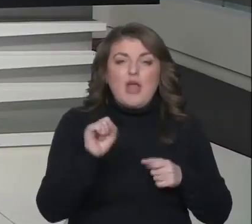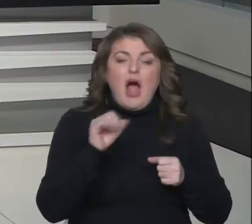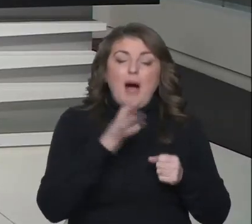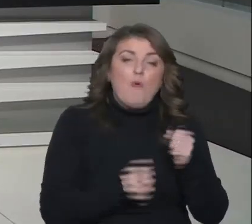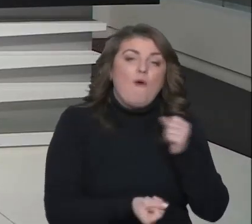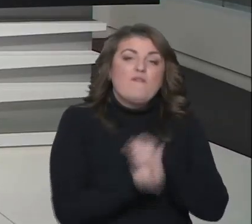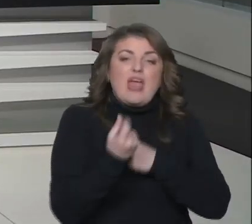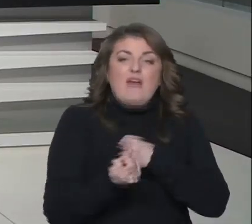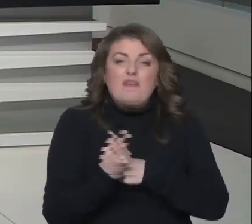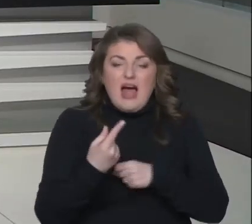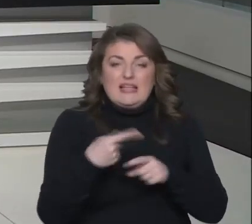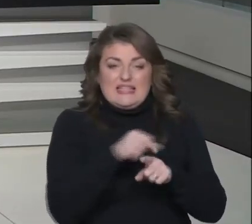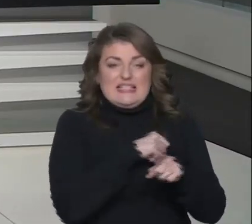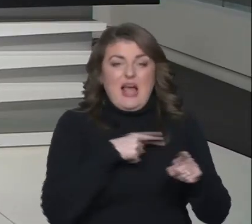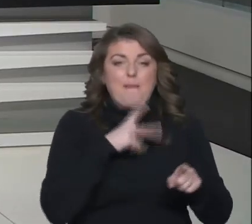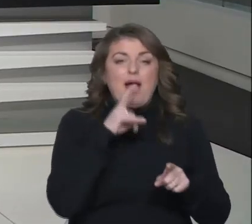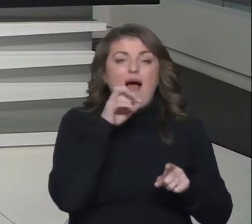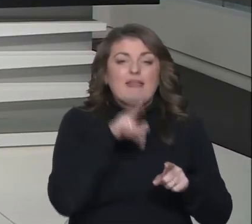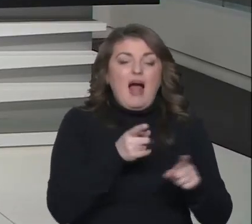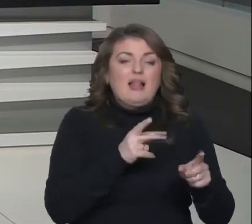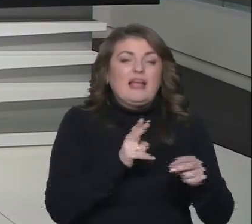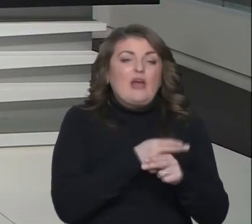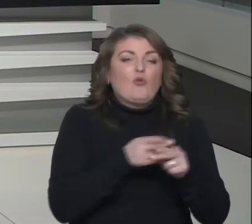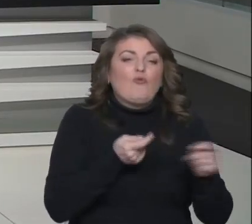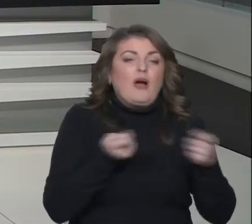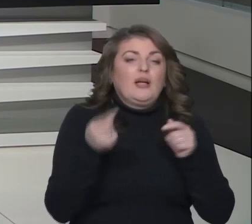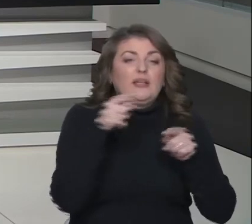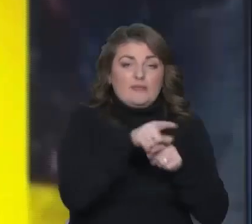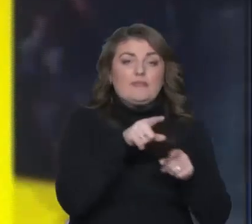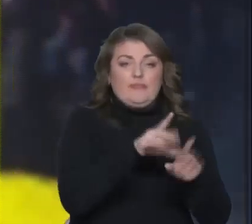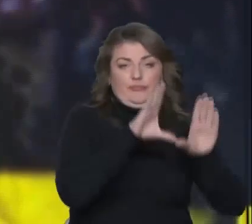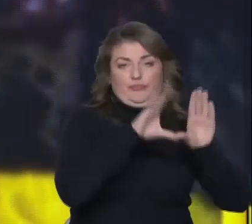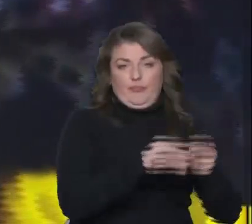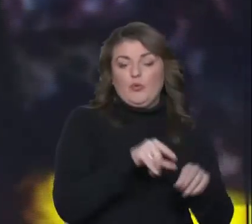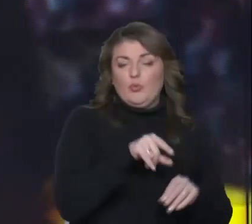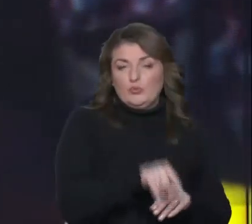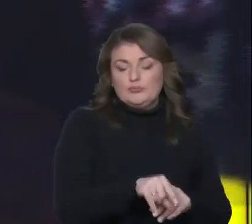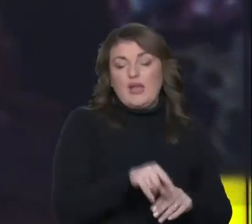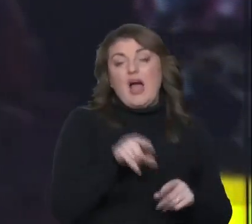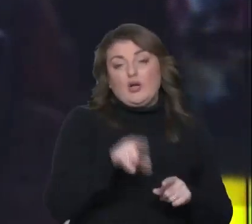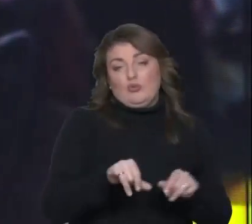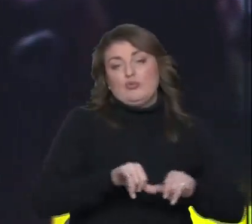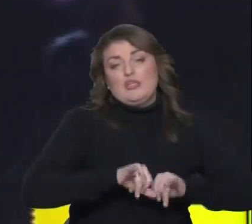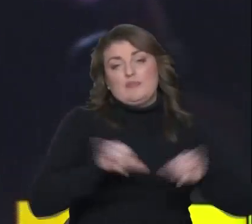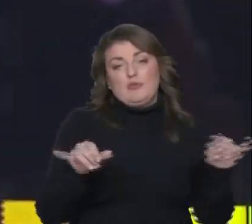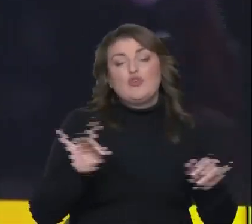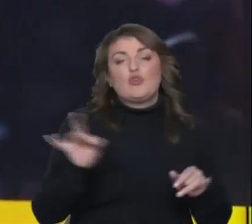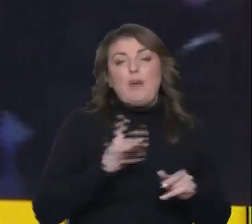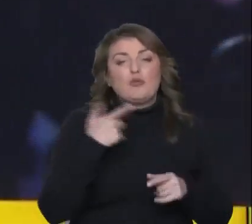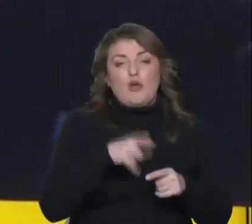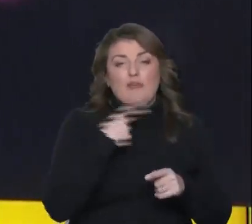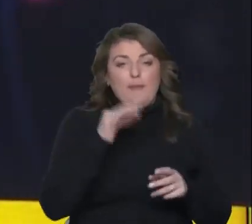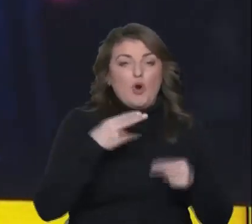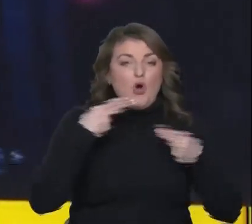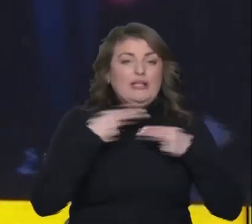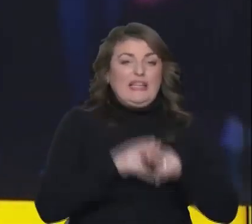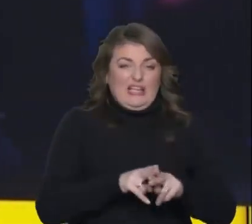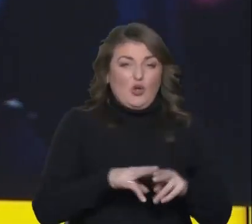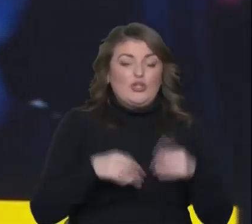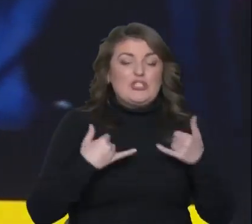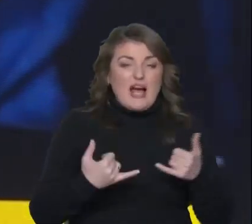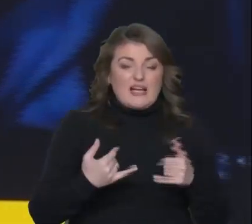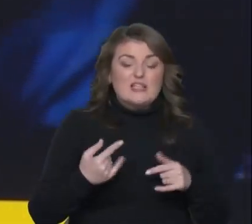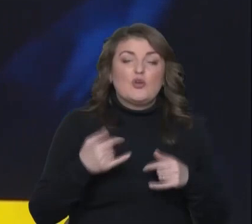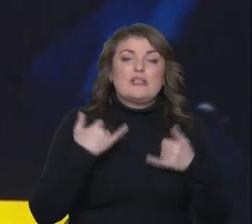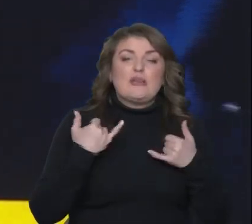безпосередньо сам канал керування і його пригнічувати. І тут збільшуються розміри. Якщо казати про технологічність зараз,